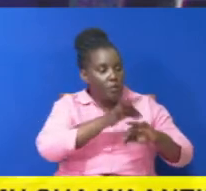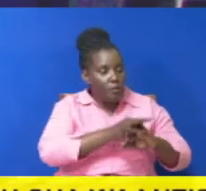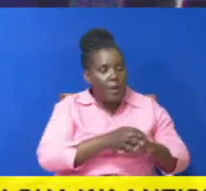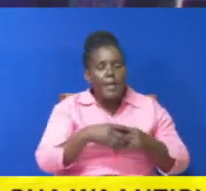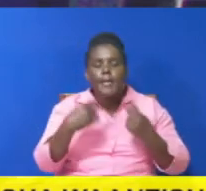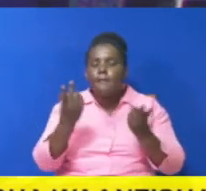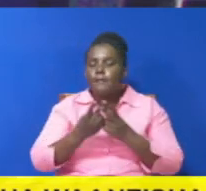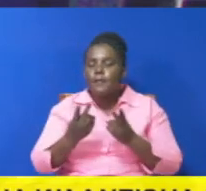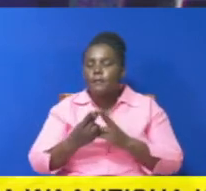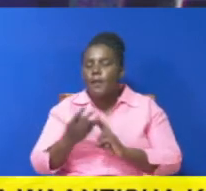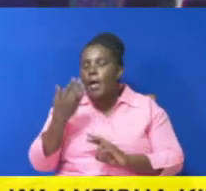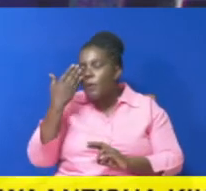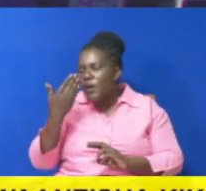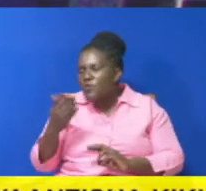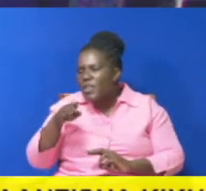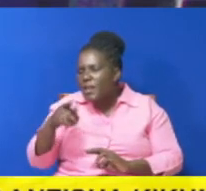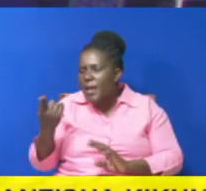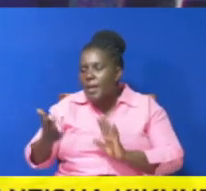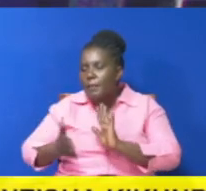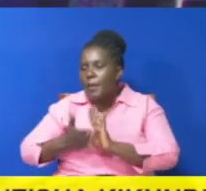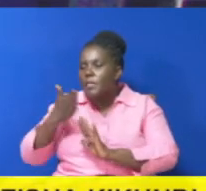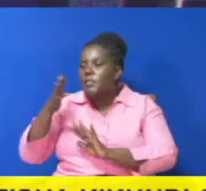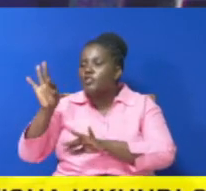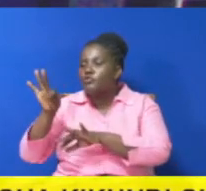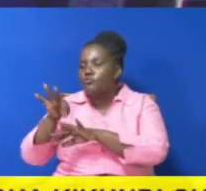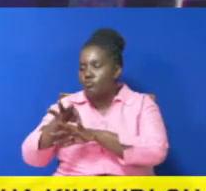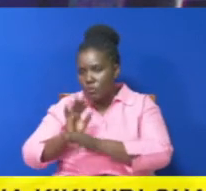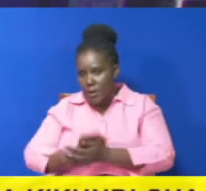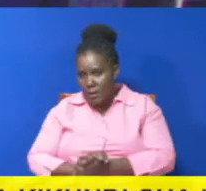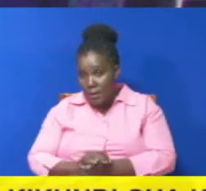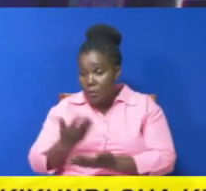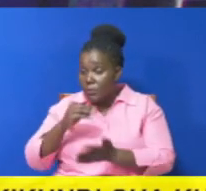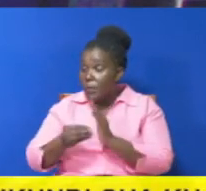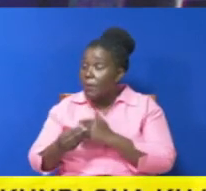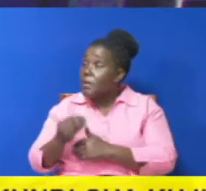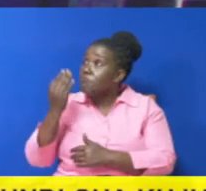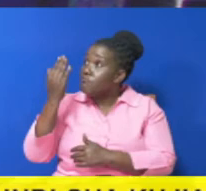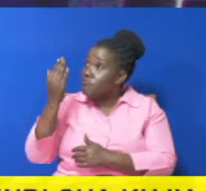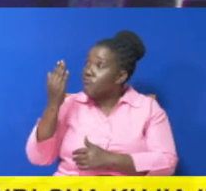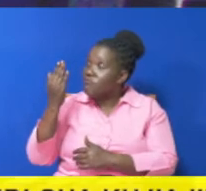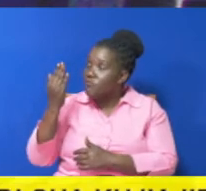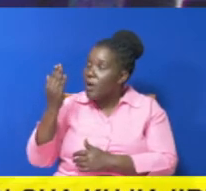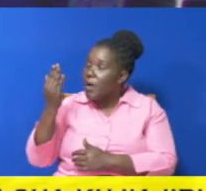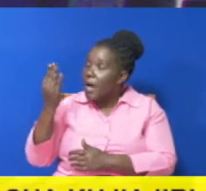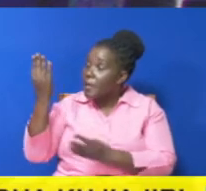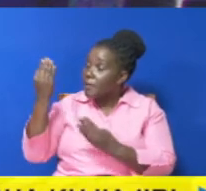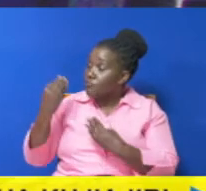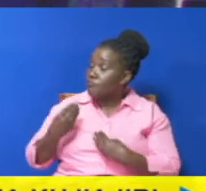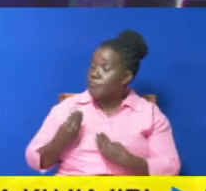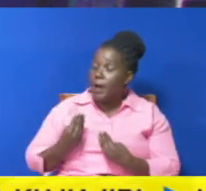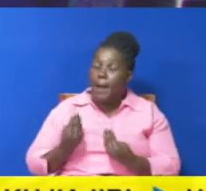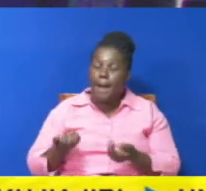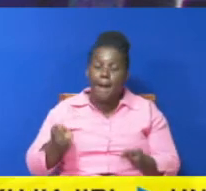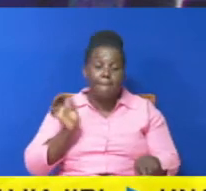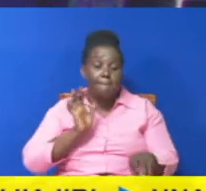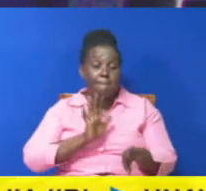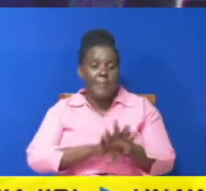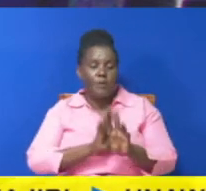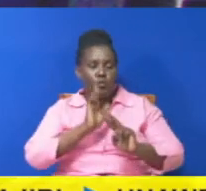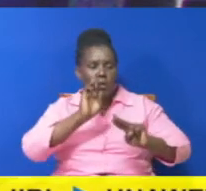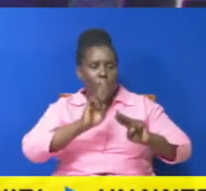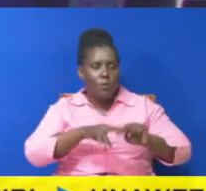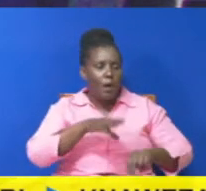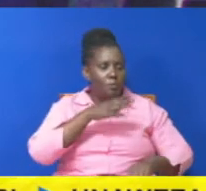yani ameamanisha Mungu ambaye ndiye anaitoa namna bora ya kuishi mume na mke kuhusiana na miongozo ya